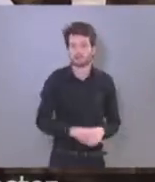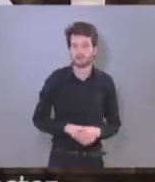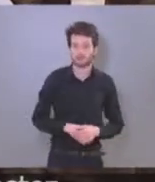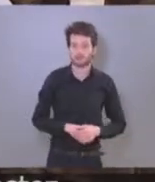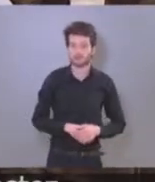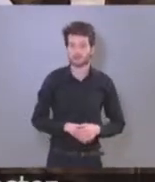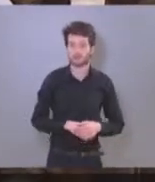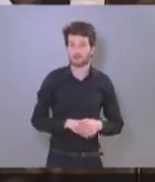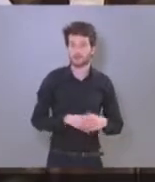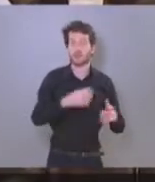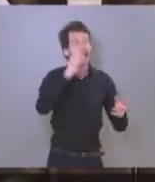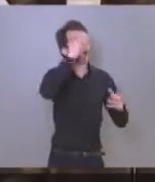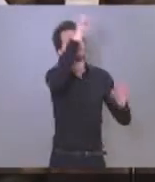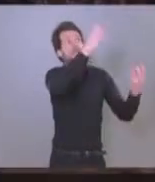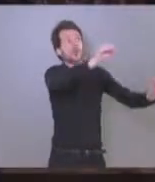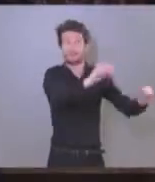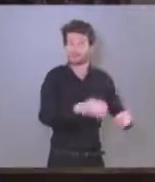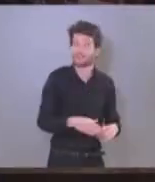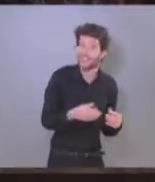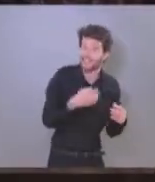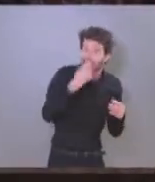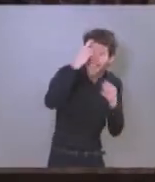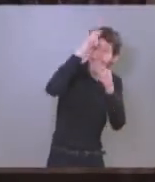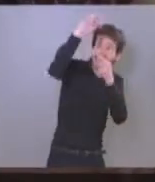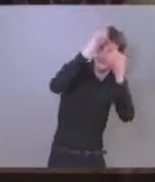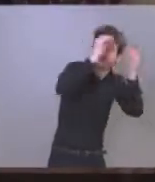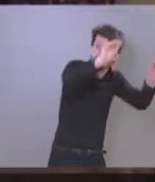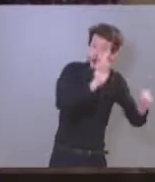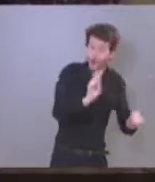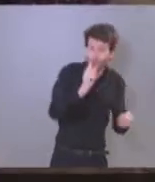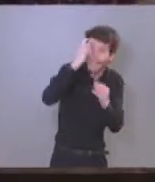donne. On les partage.